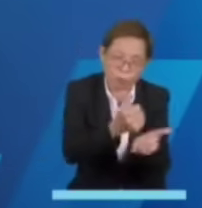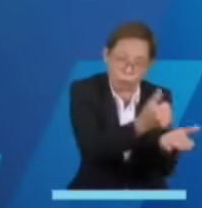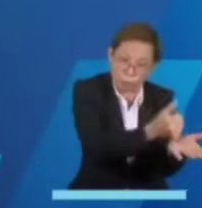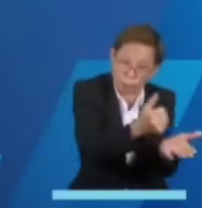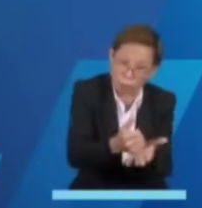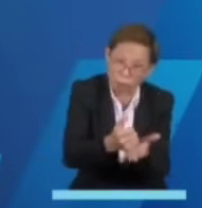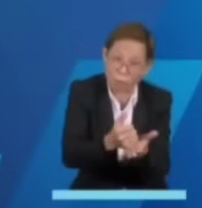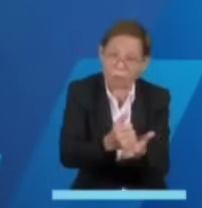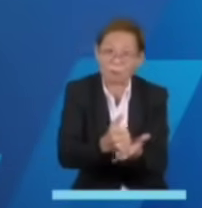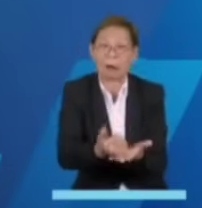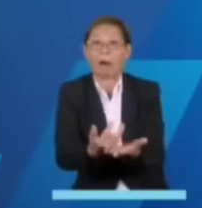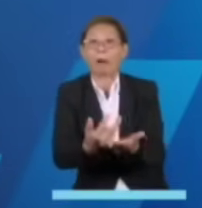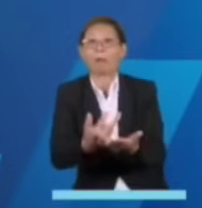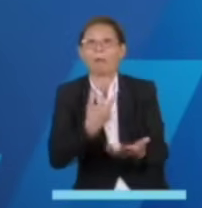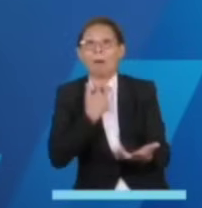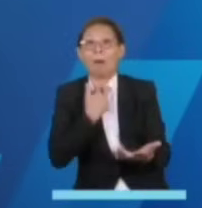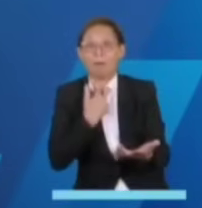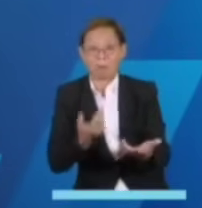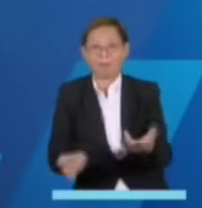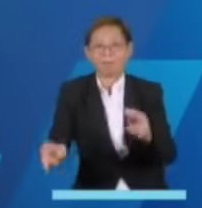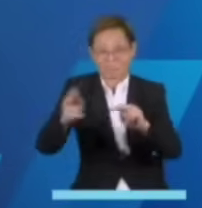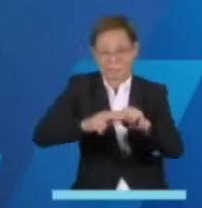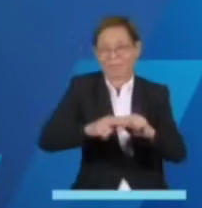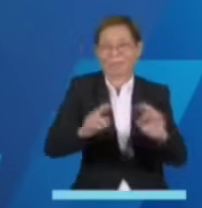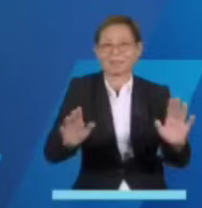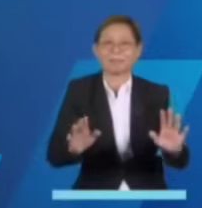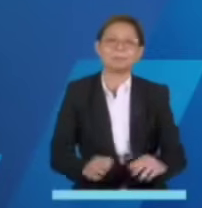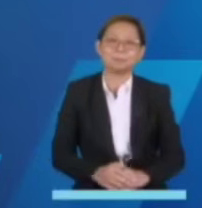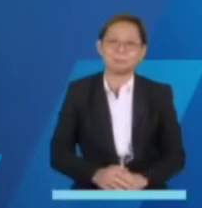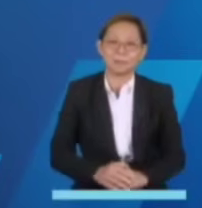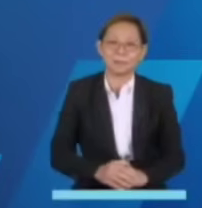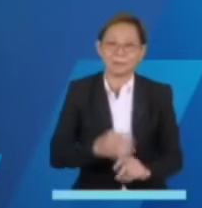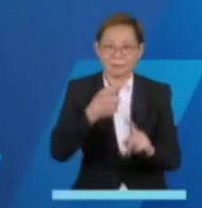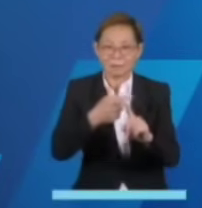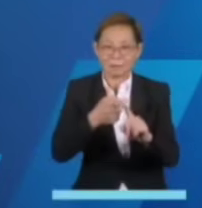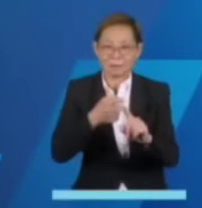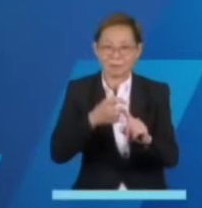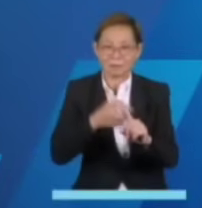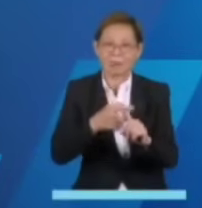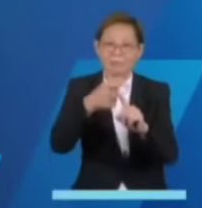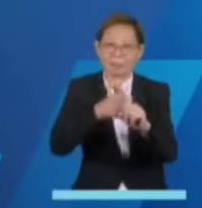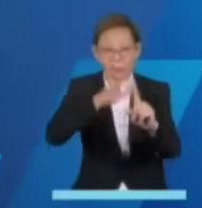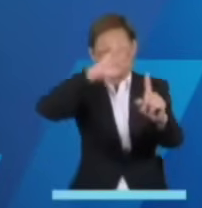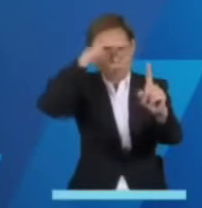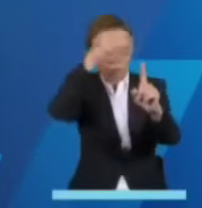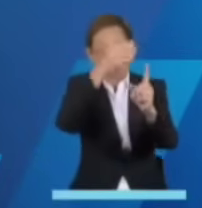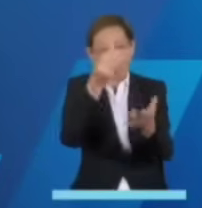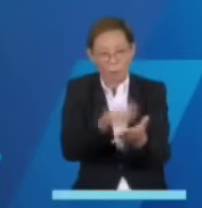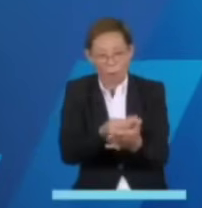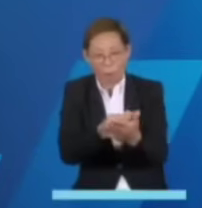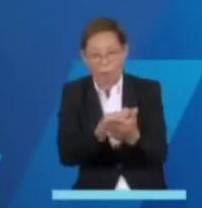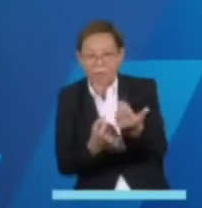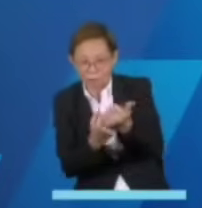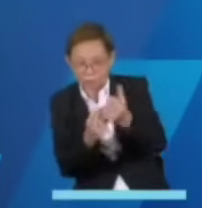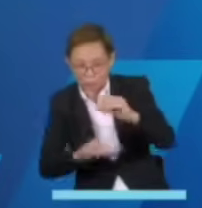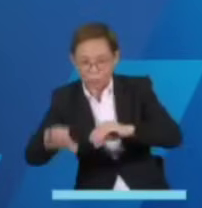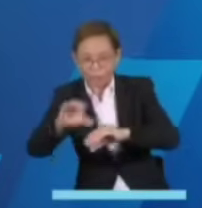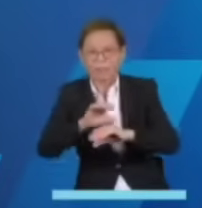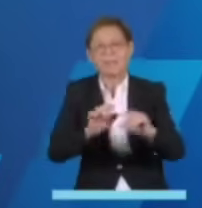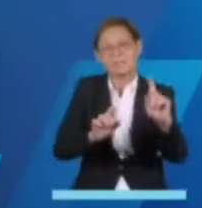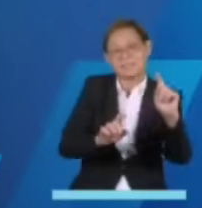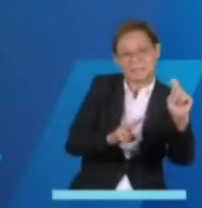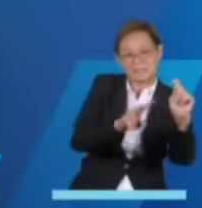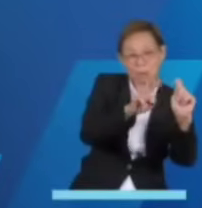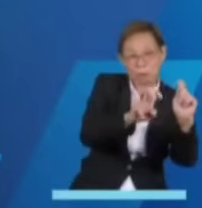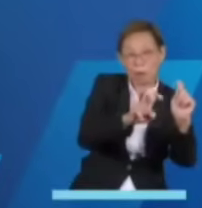Yang tidak beroleh manfaat dari Penyasaran subsidi diesel ini ialah T20,